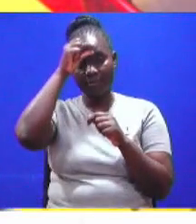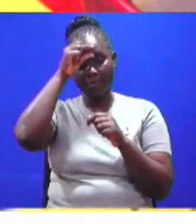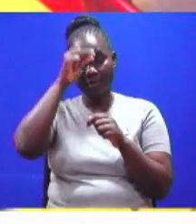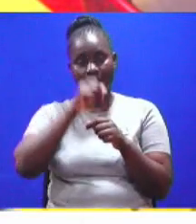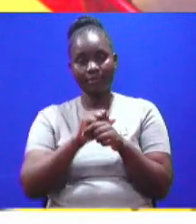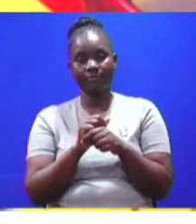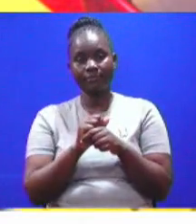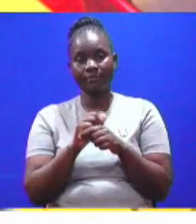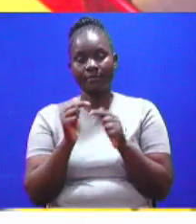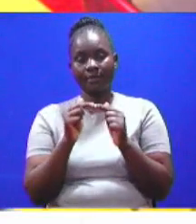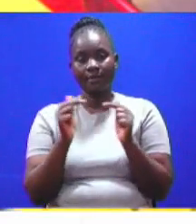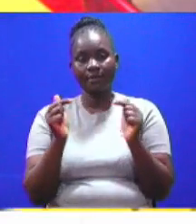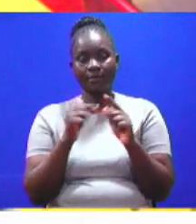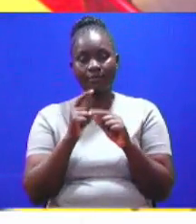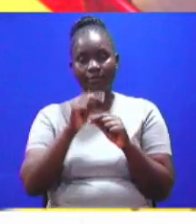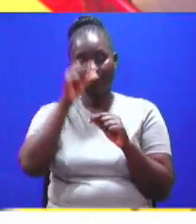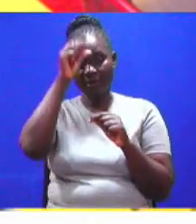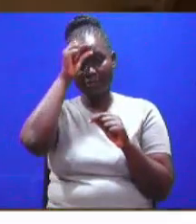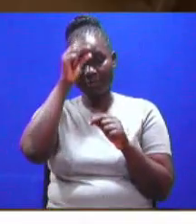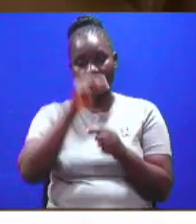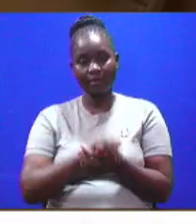kwa mereli ya serekali.